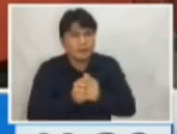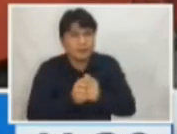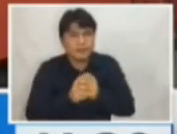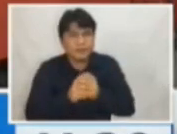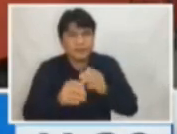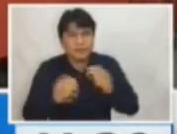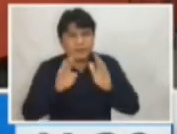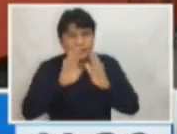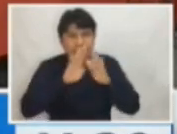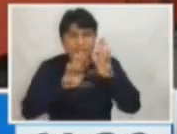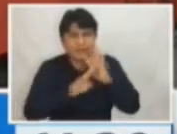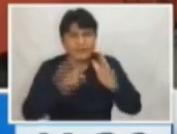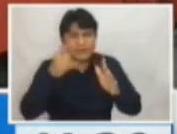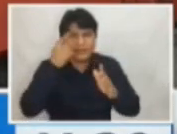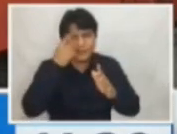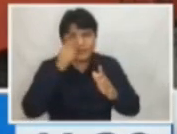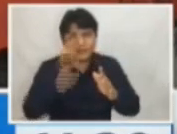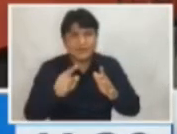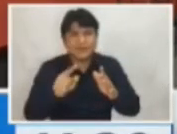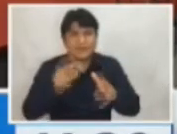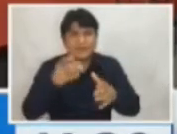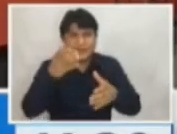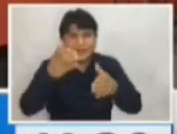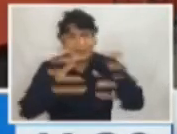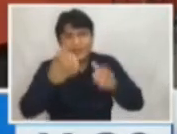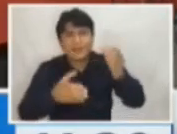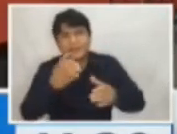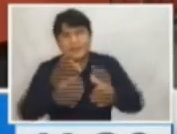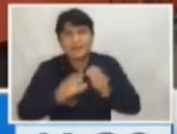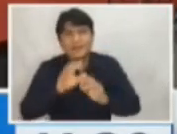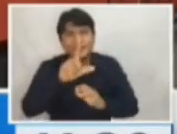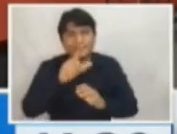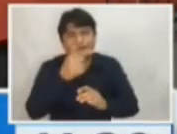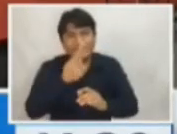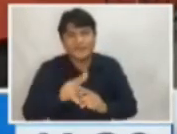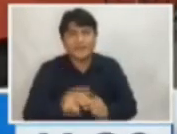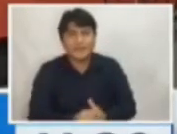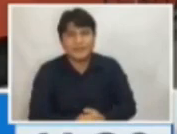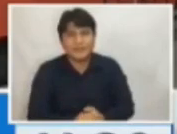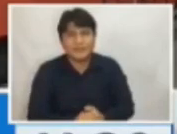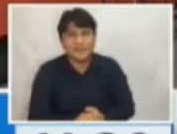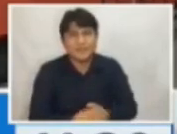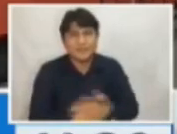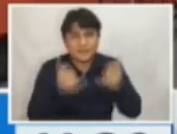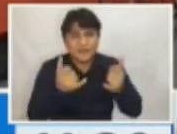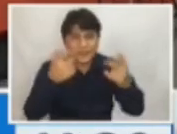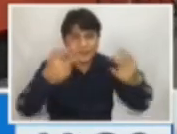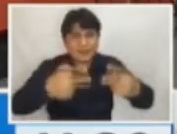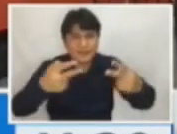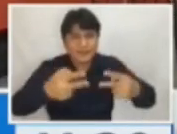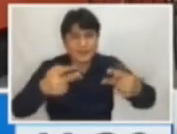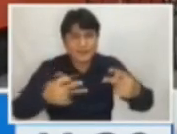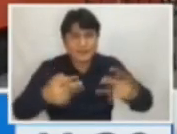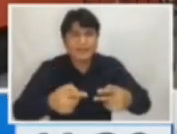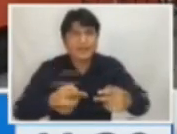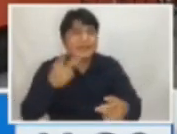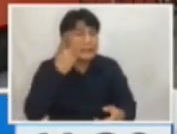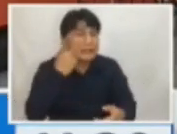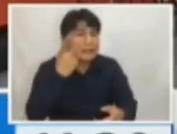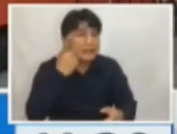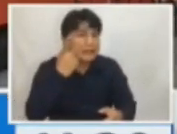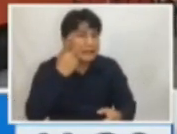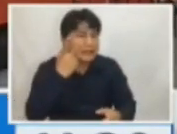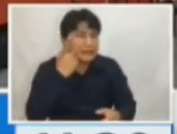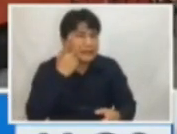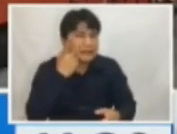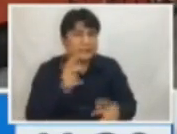Pawoy Street sa Barangay Doña Imelda at Barangay Captain Ubaldo, wala daw pong natatanggap na kahit anong ayuda o relief pack. Sana